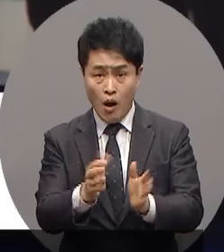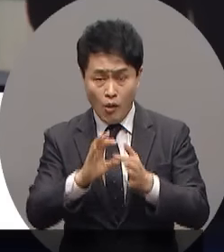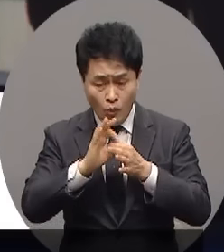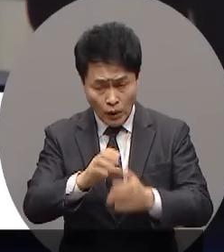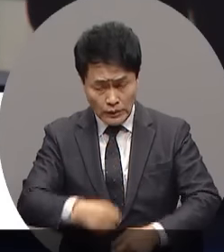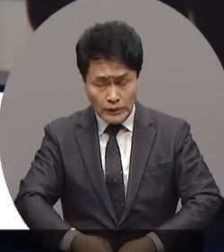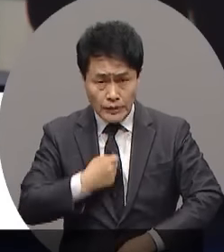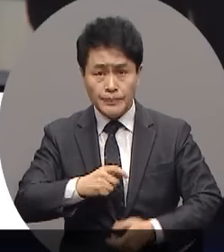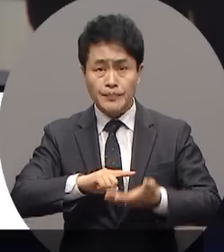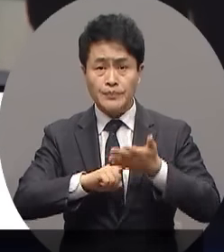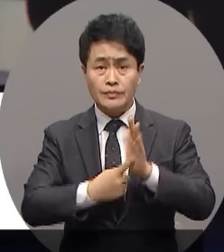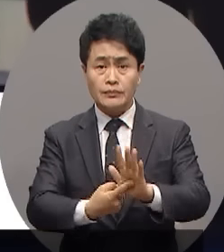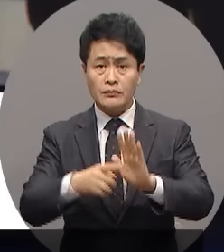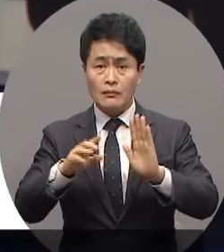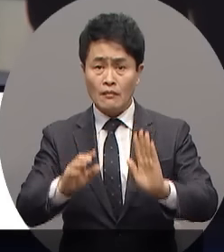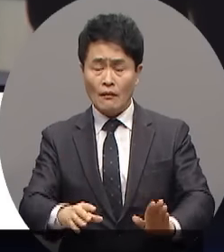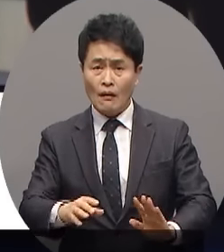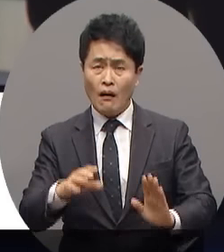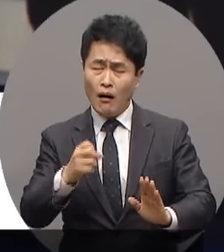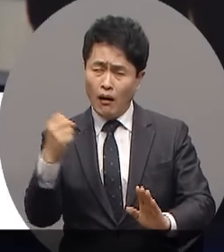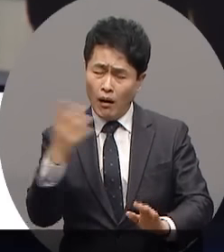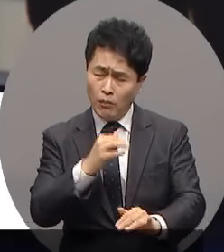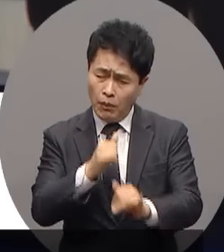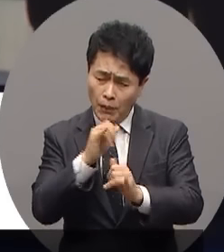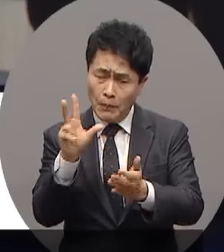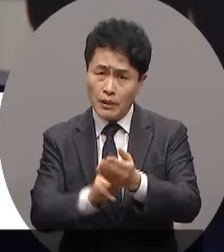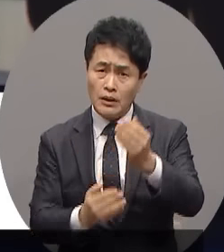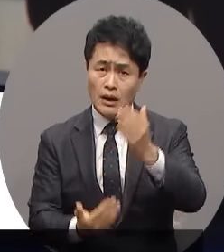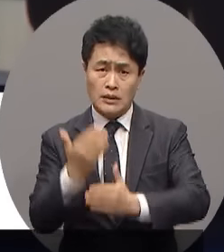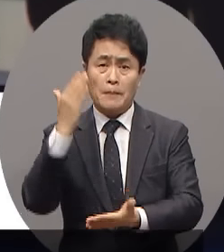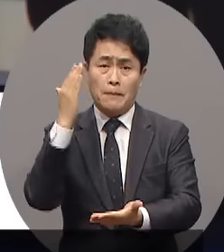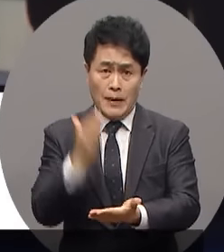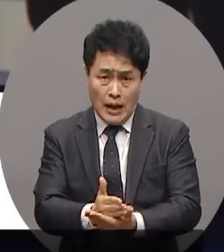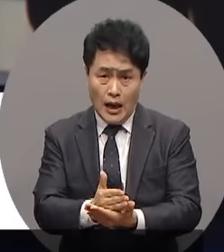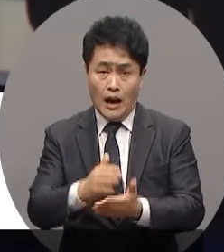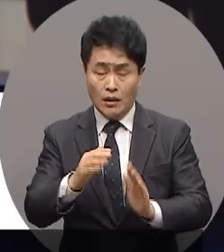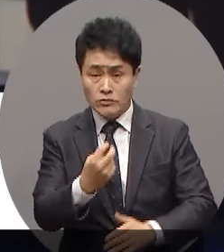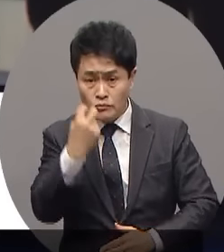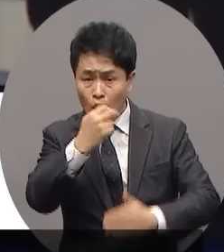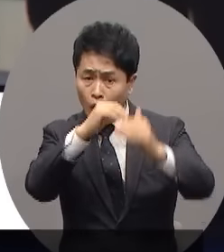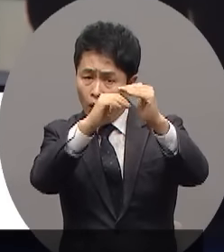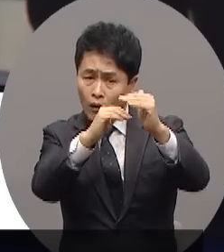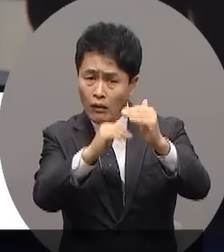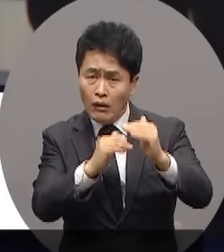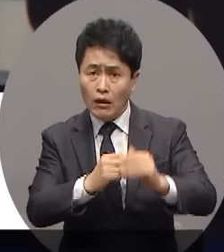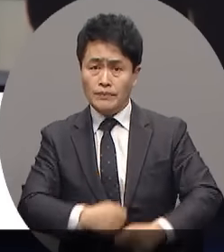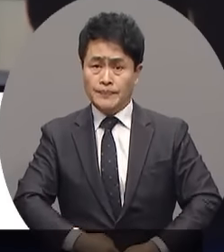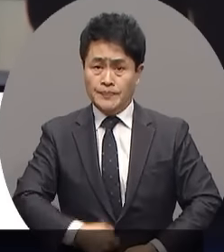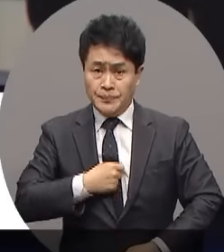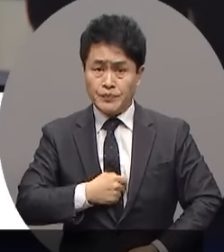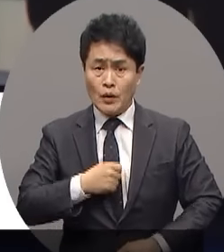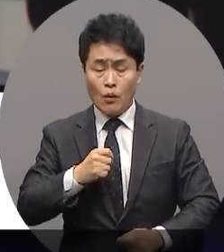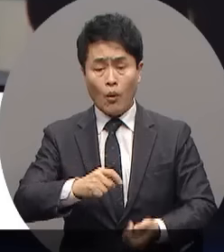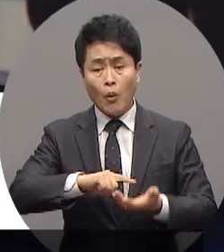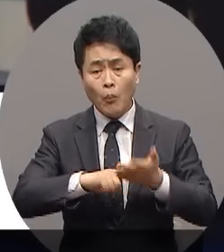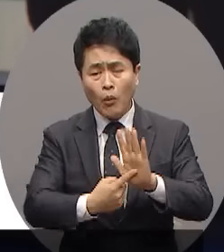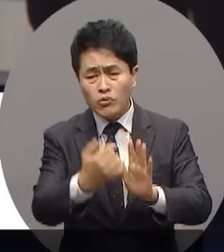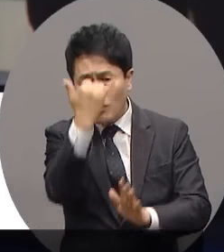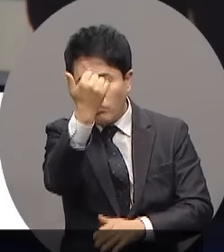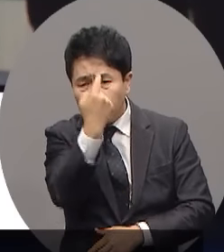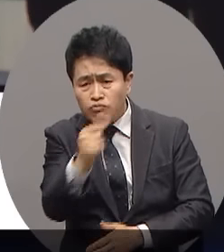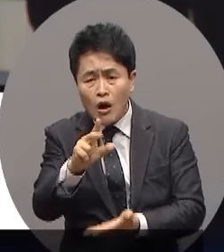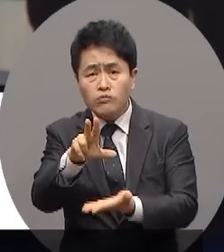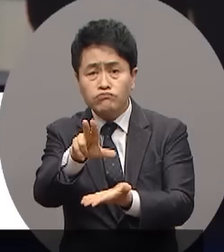촉구했습니다 이들은 비극이 반복되지 않아야 한다며 수사 과정에 대한 진상 규명과 보도 윤리에 어긋난